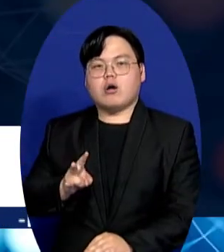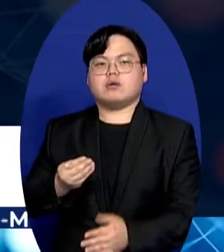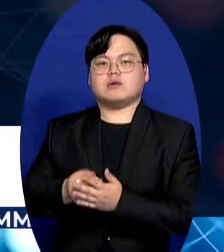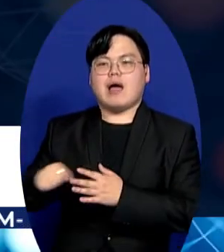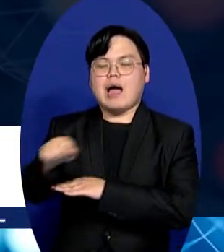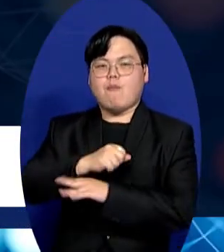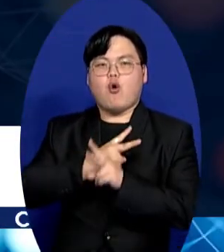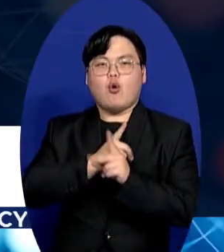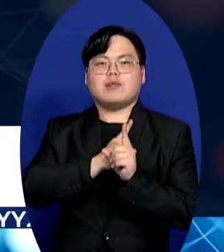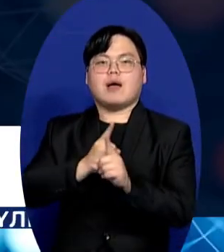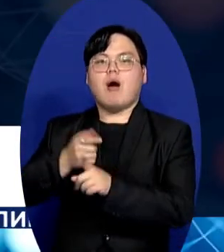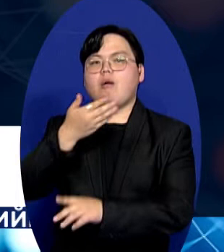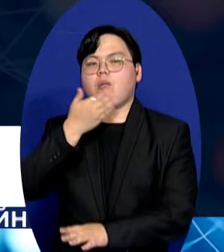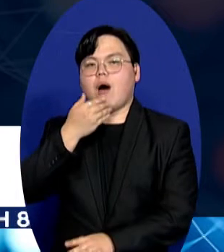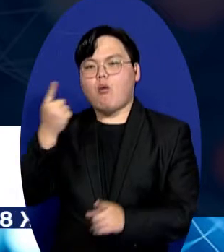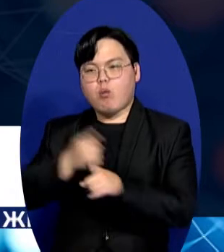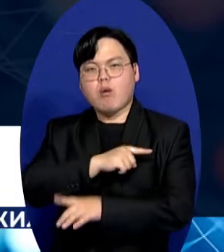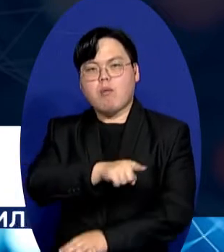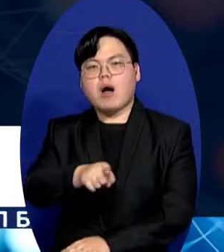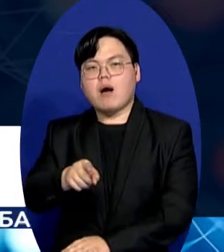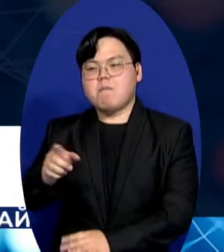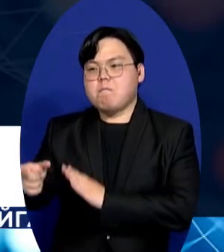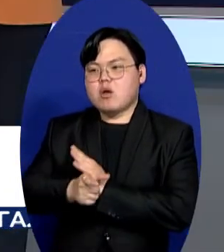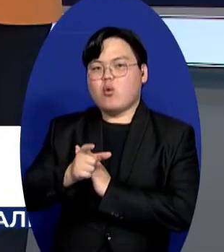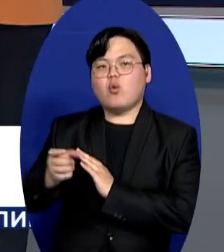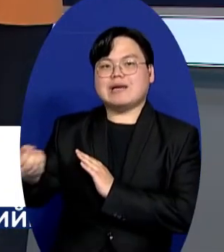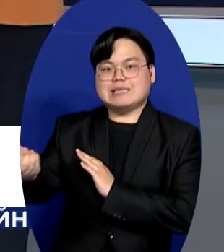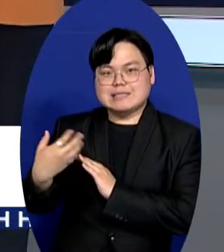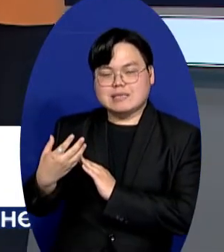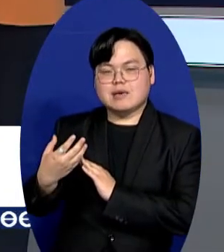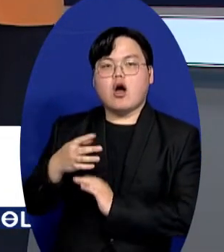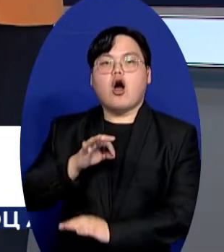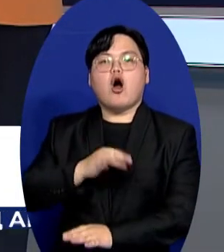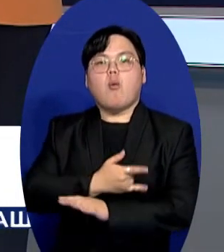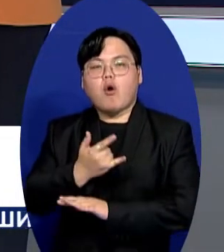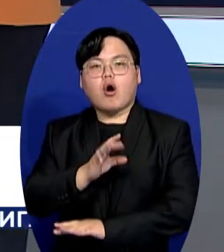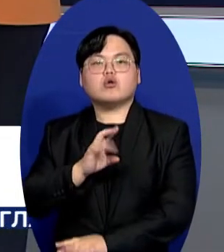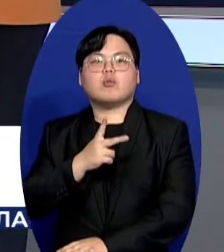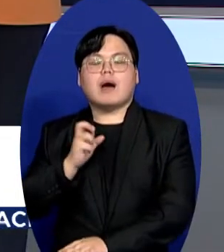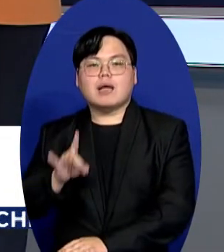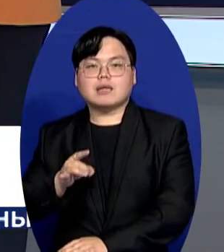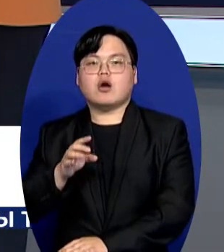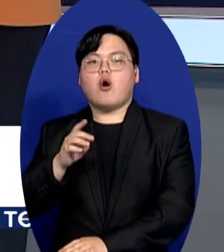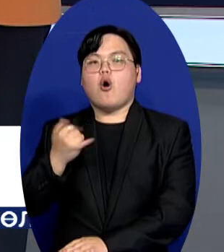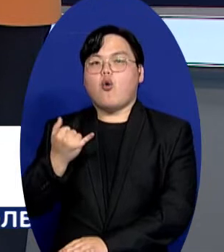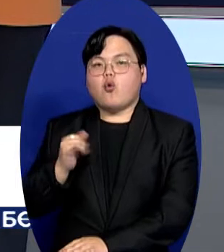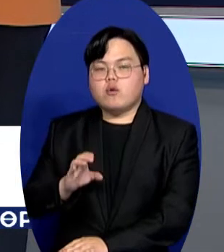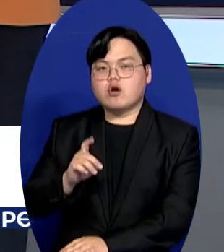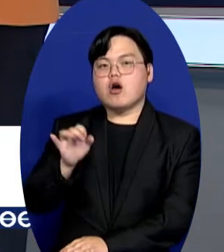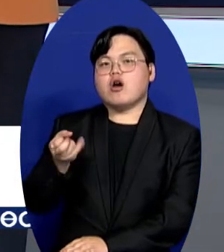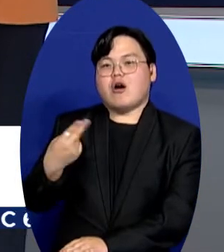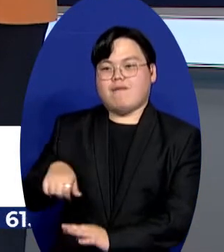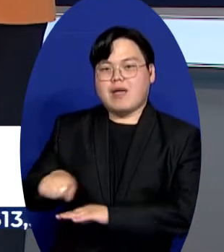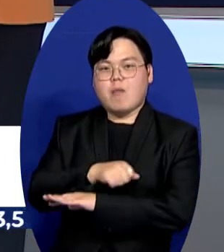хуулийн хэрэгжилт сул байна гэдгийг мэрэгжлийн хүн бидэнд хэлж байсан юм а. За харин Өмнөговь, Сүхбаатар, Увс, Ховд зэрэг аймагт хуулийн